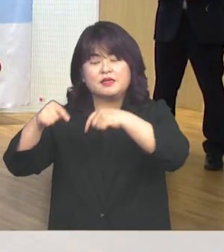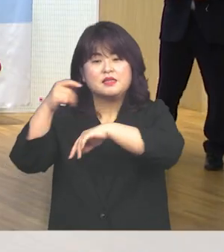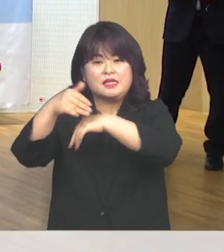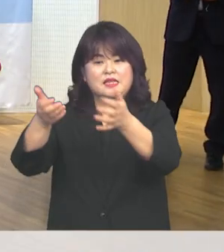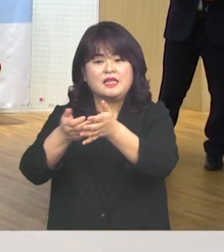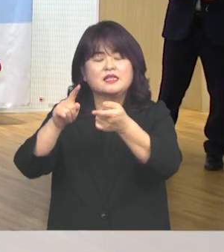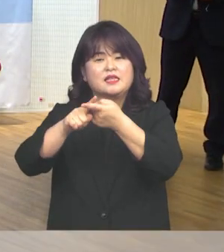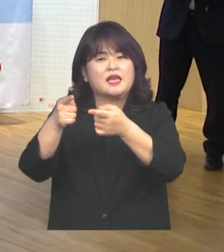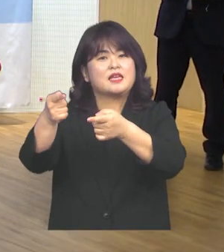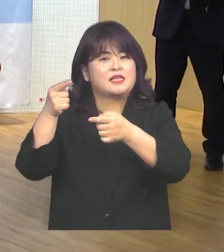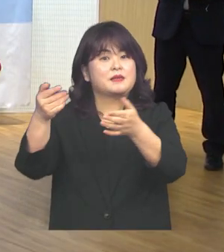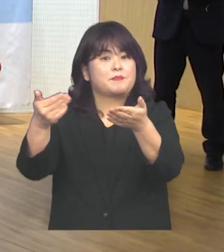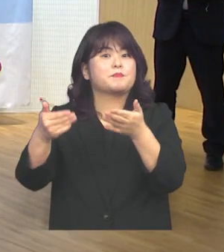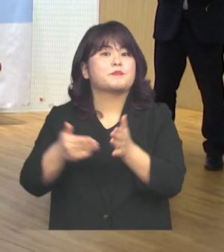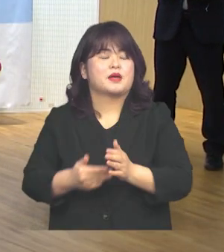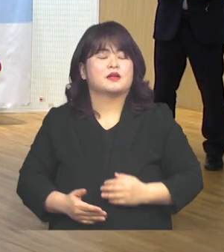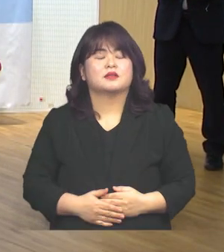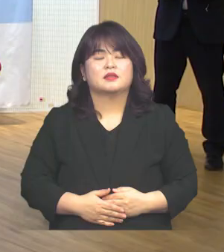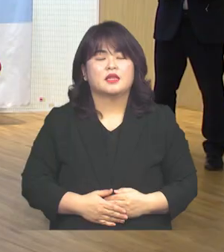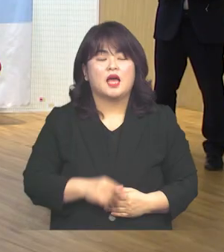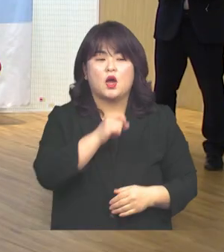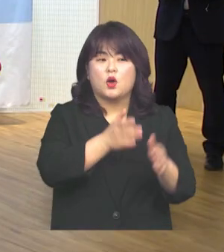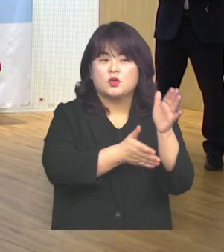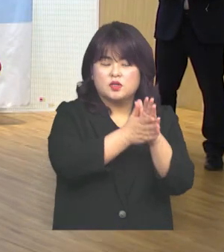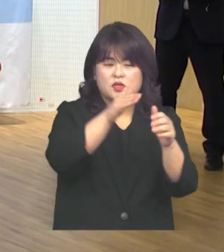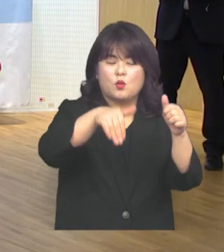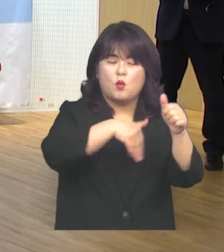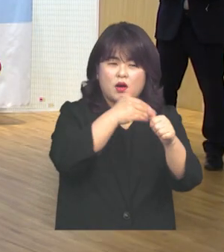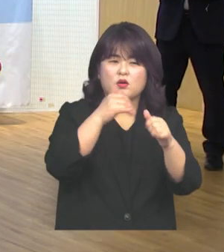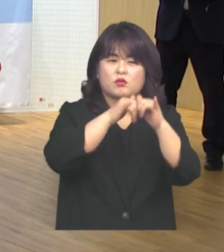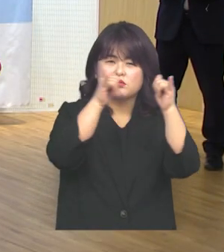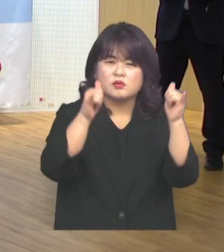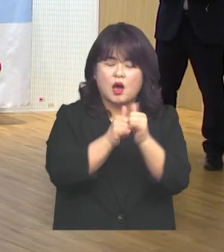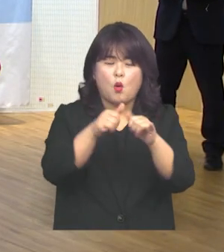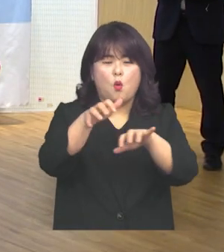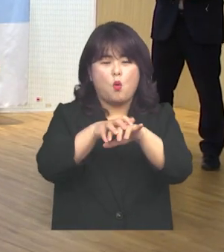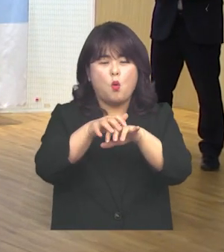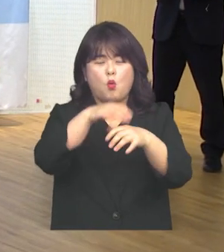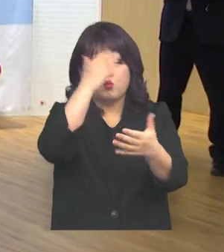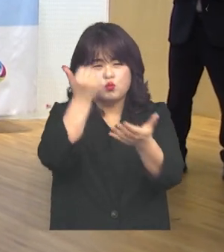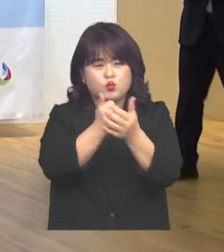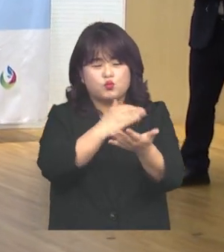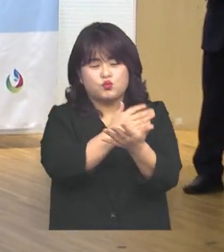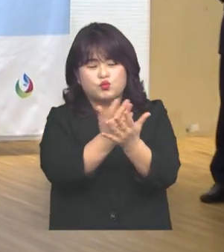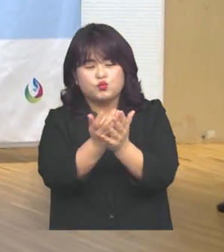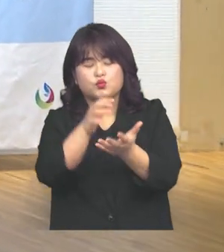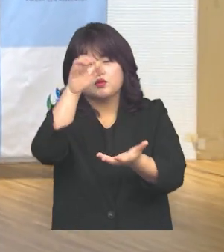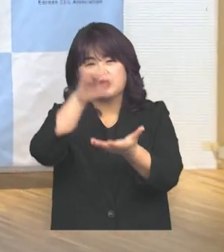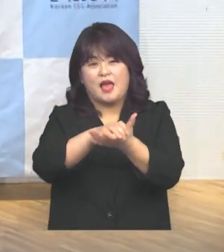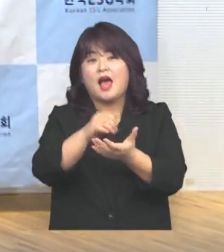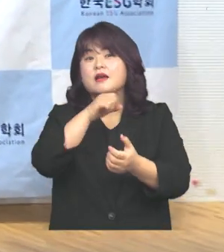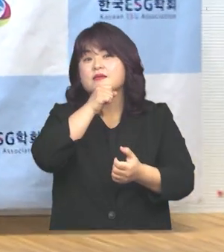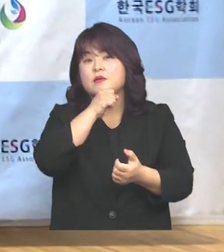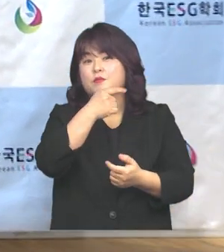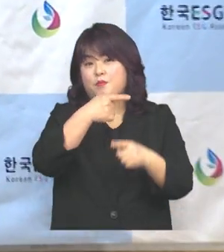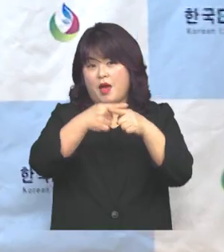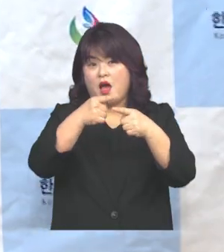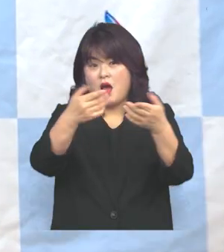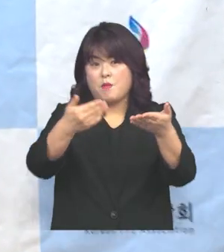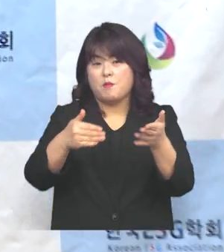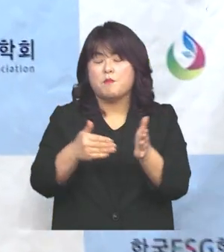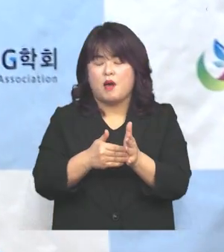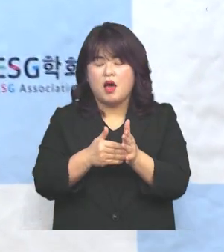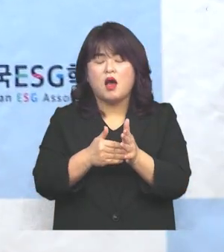대상을 수상했습니다. 시는 환경, 사회, 거버넌스 전 영역에서 성과를 인정받았으며 탄소 중립